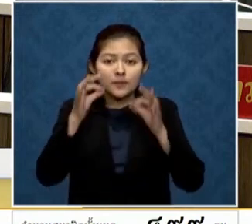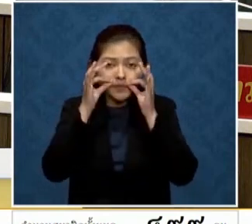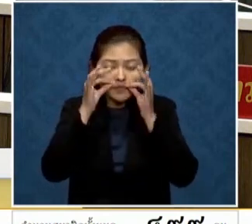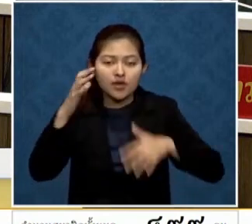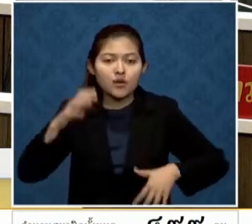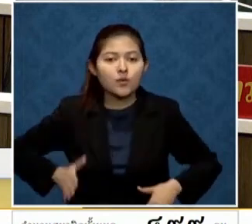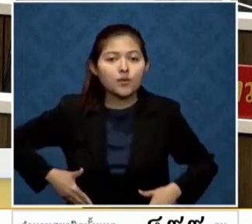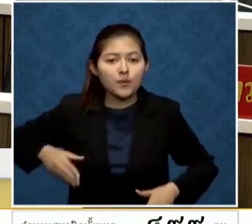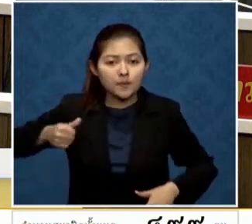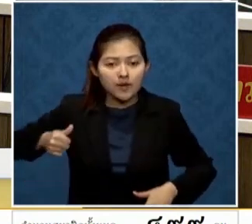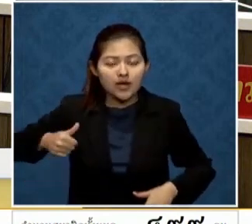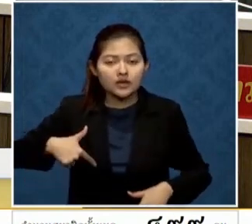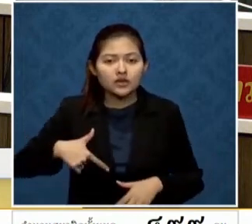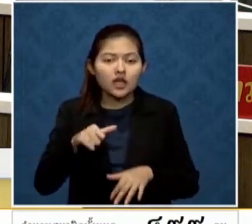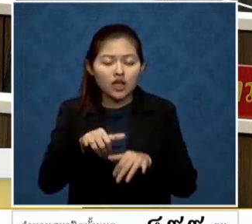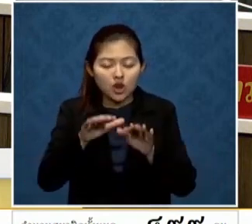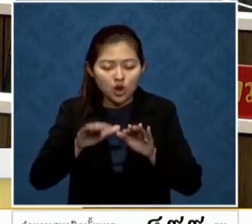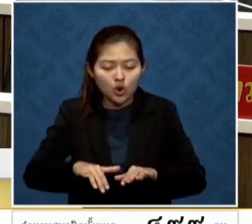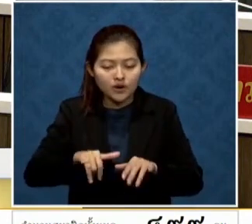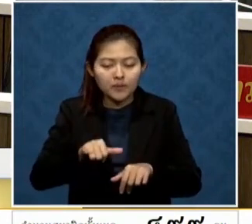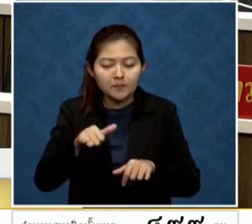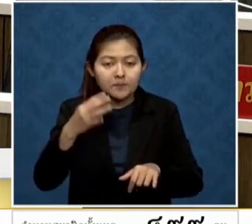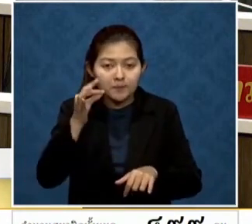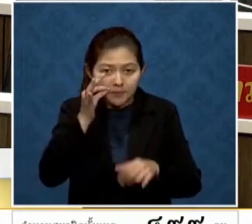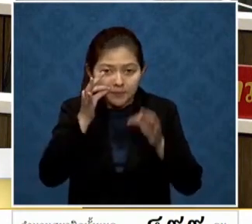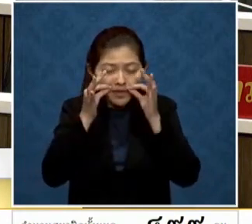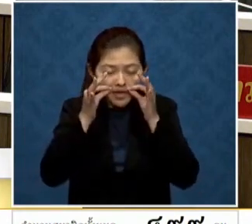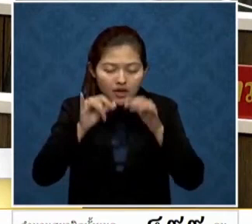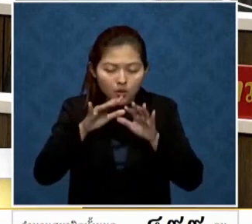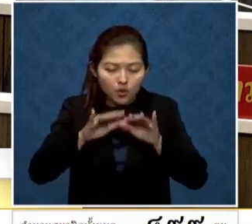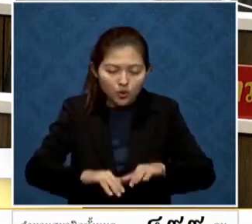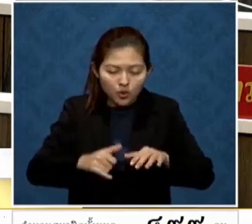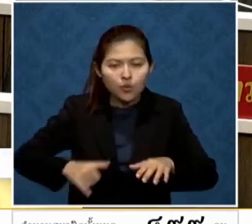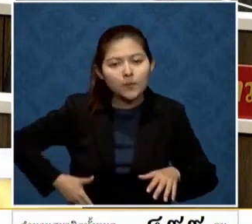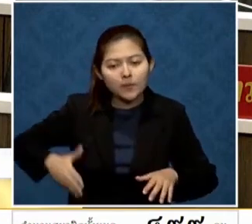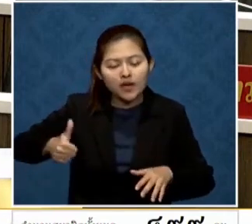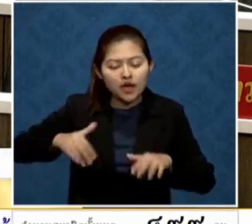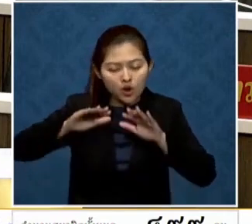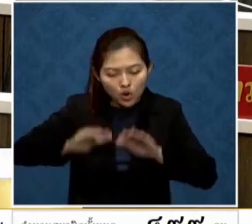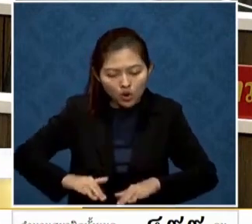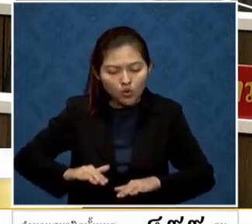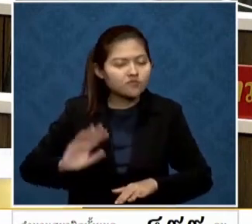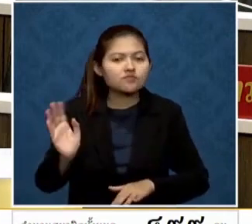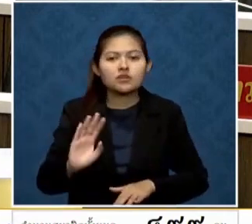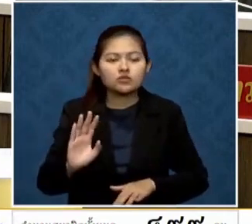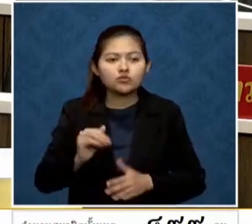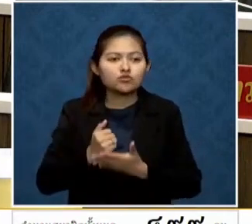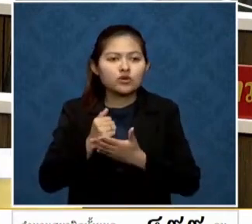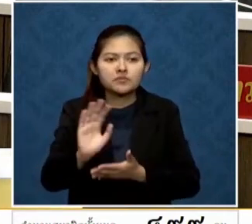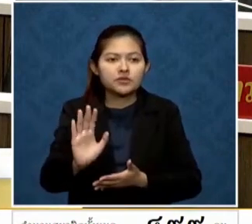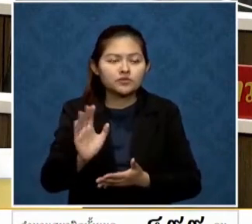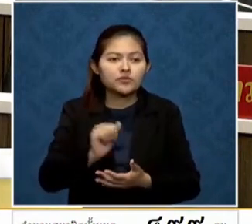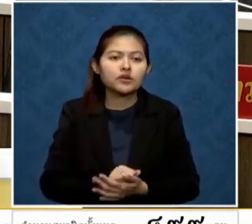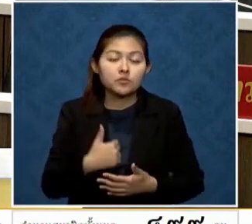ก็ไม่ได้ช่วยแก้ปัญหาจำนวนประชากรนะครับผมได้ศึกษาเรื่องของการเอ่อหมาแมวจอนะครับอยู่